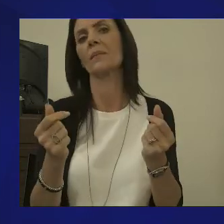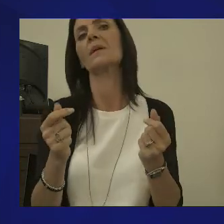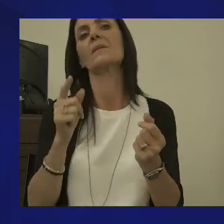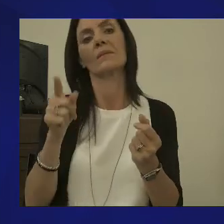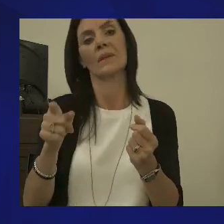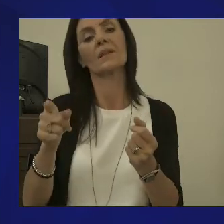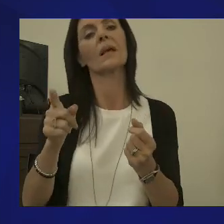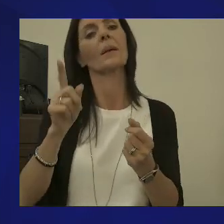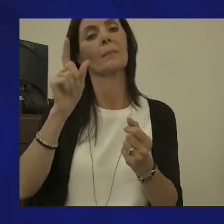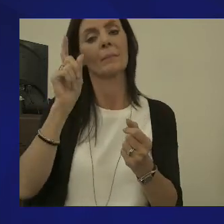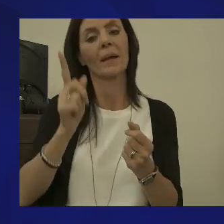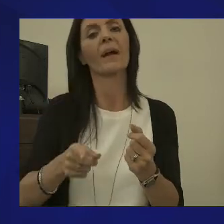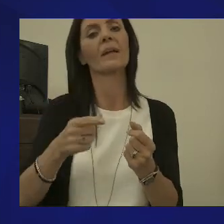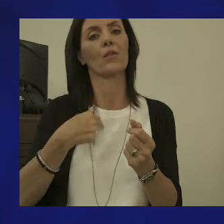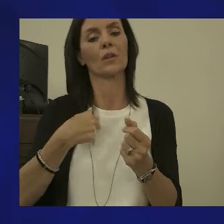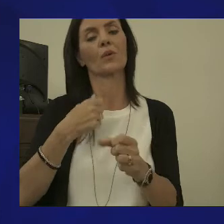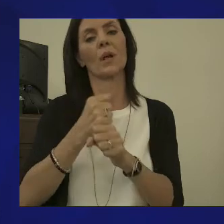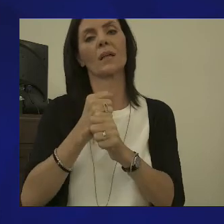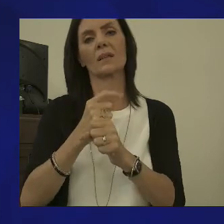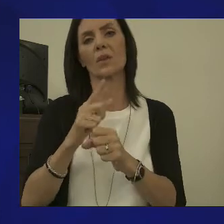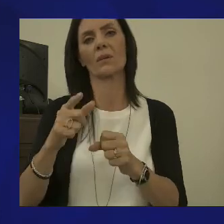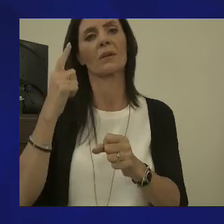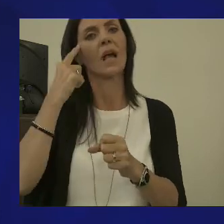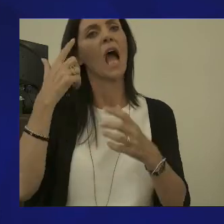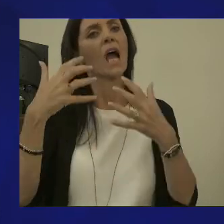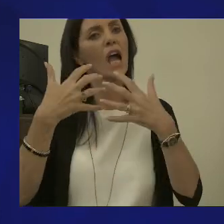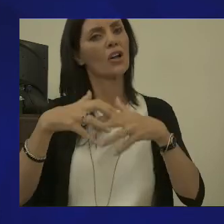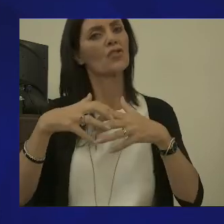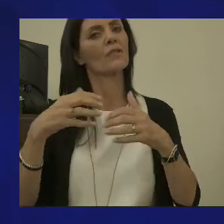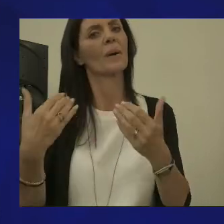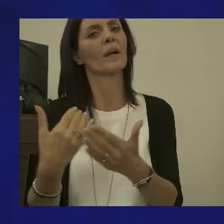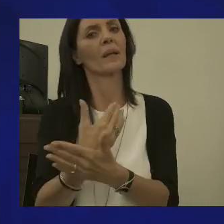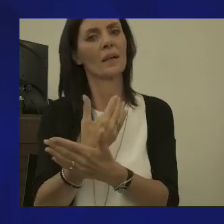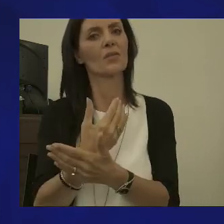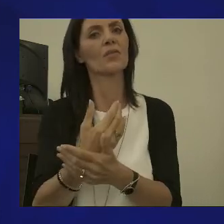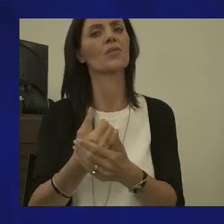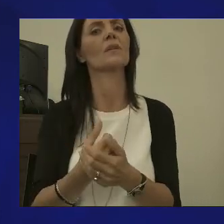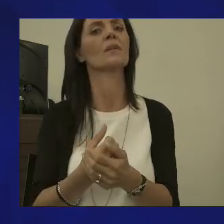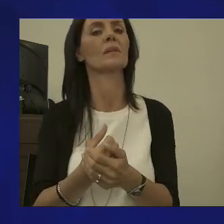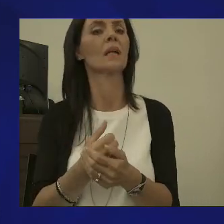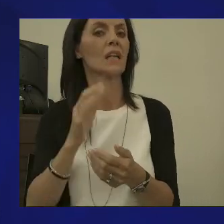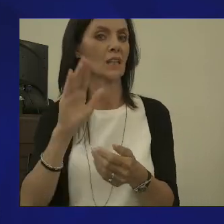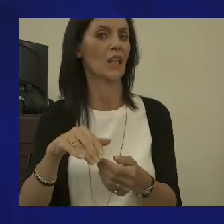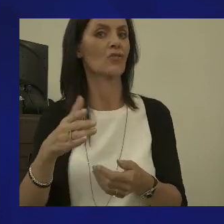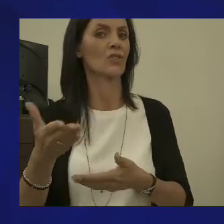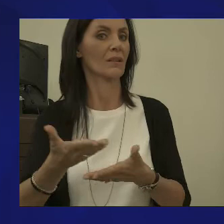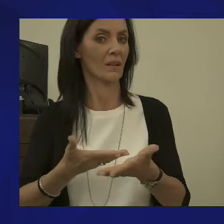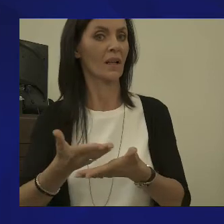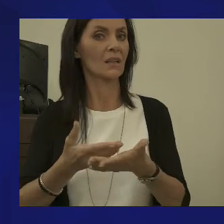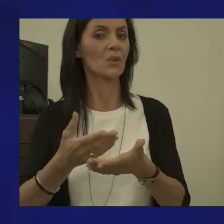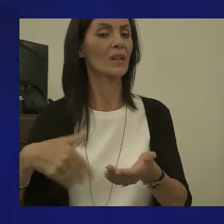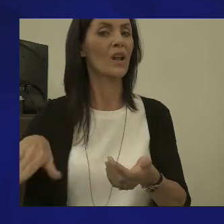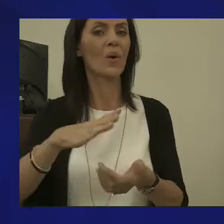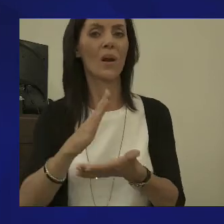אותנו לעשות חשיבה מחדש על הפרויקט הזה. מה גם, אני עוד לא לקחת. יש התייחסות בכל החלטה